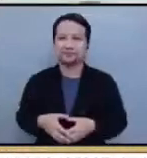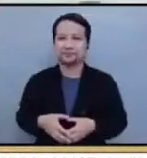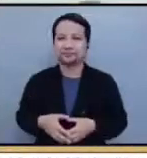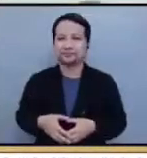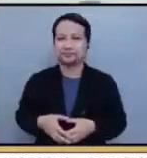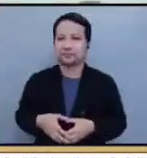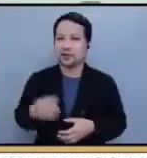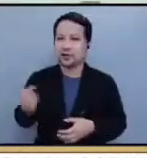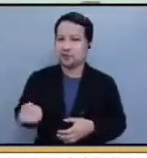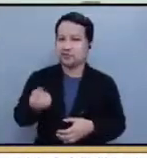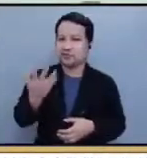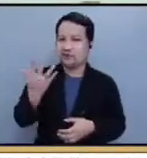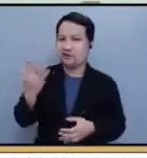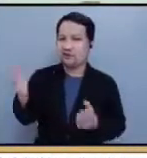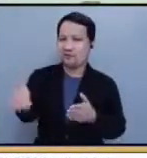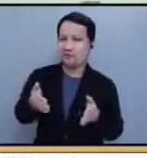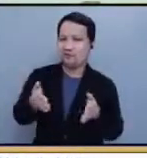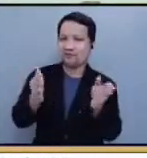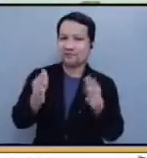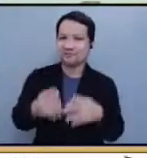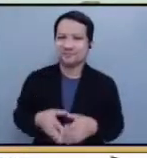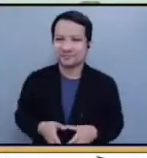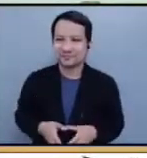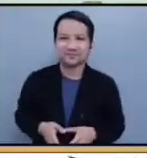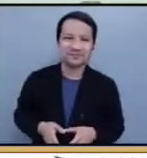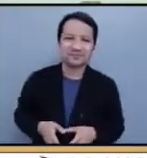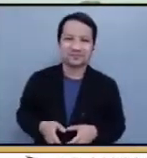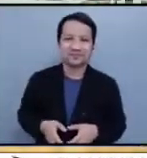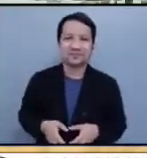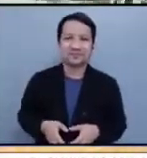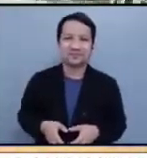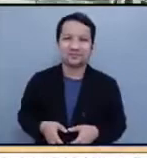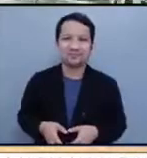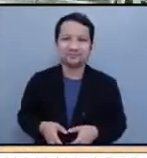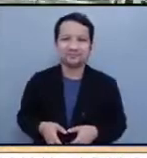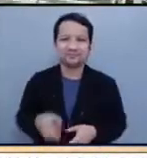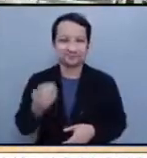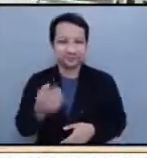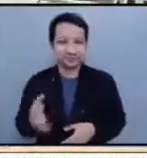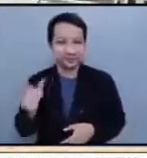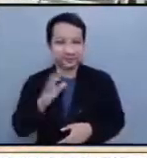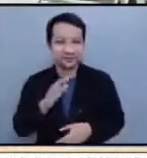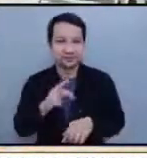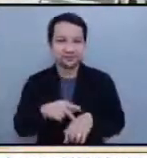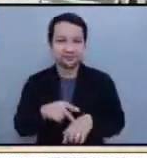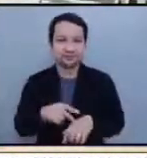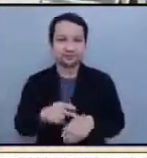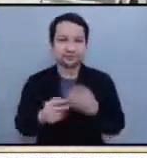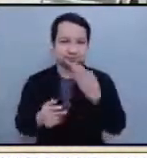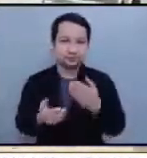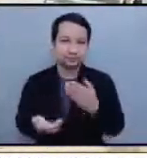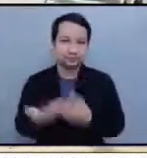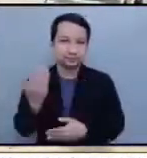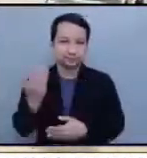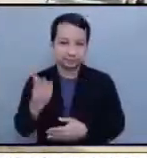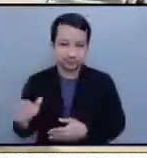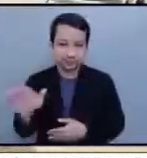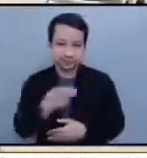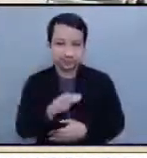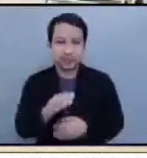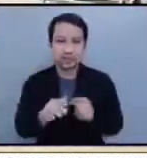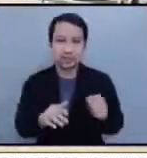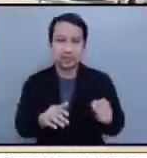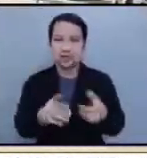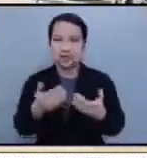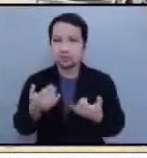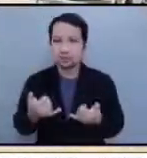Chica on the road! Rise and shine, Darling Gab! Rise and shine sa ating mga kabibe. Nagsagawa